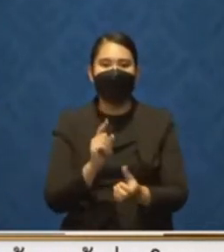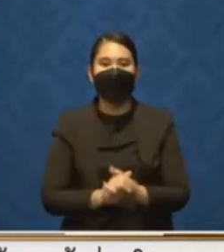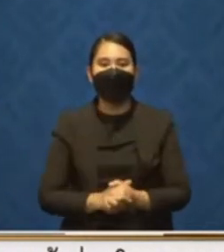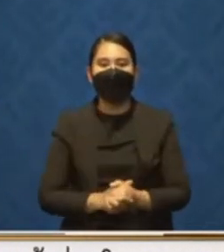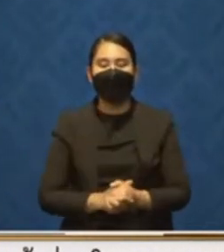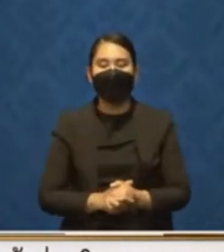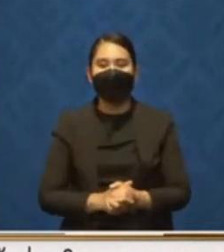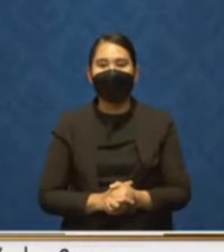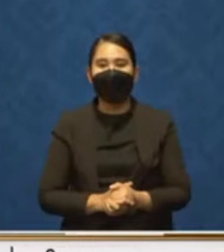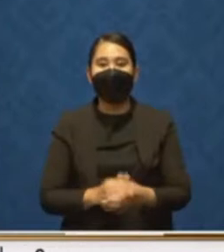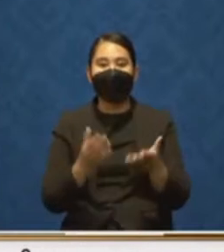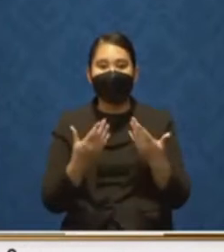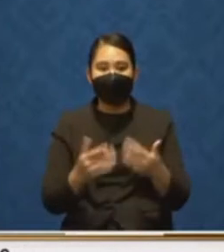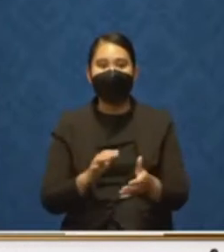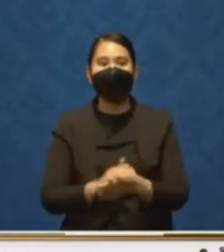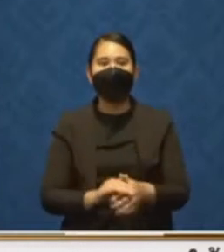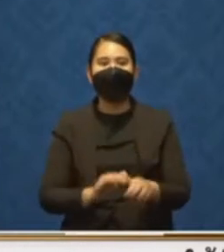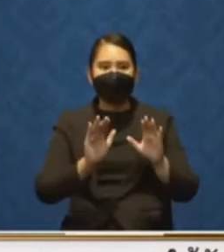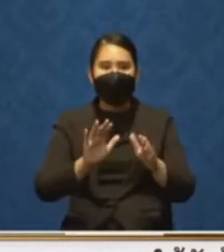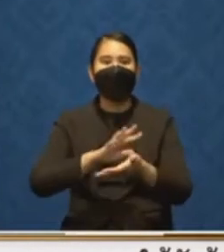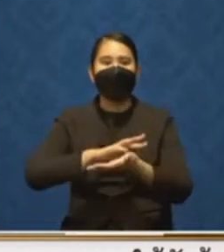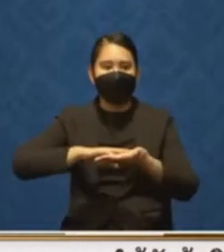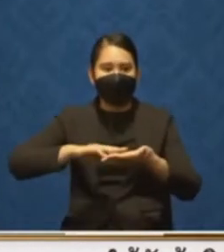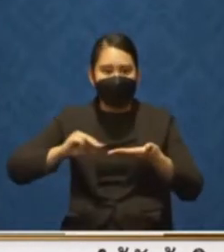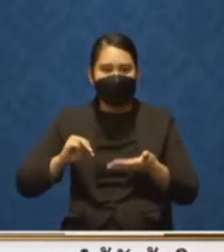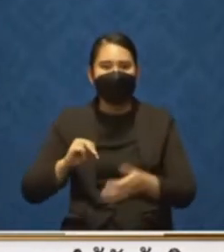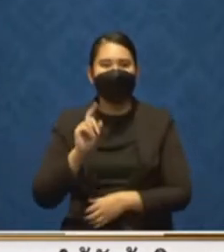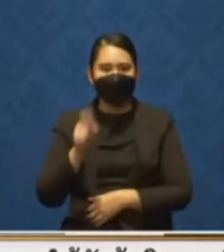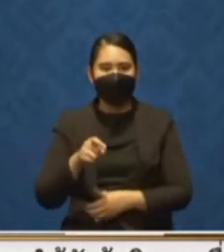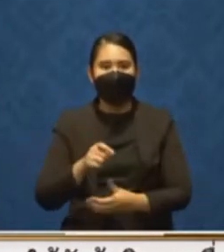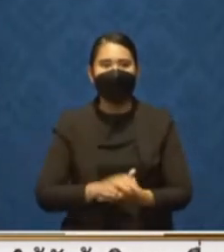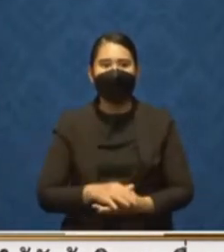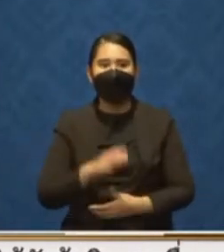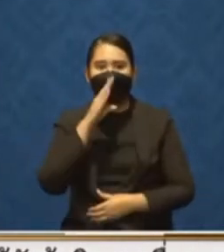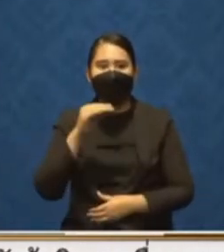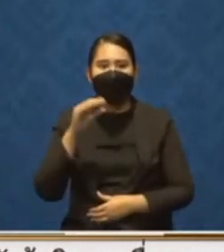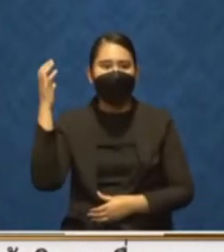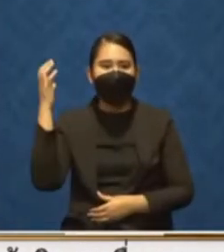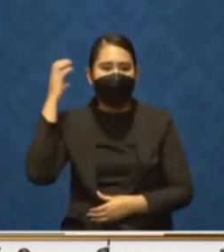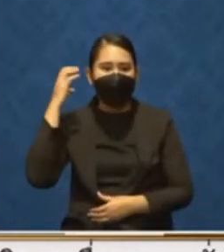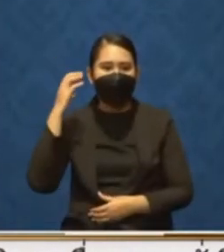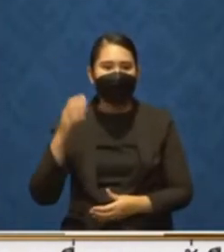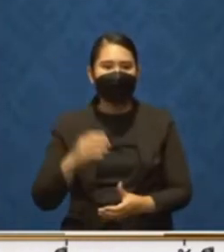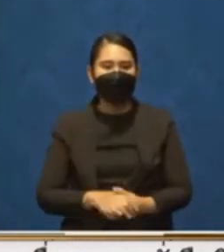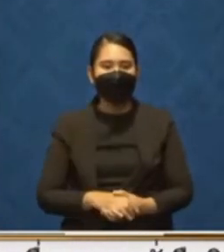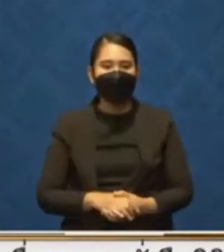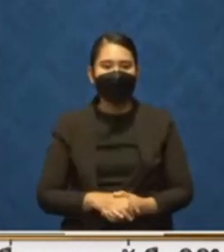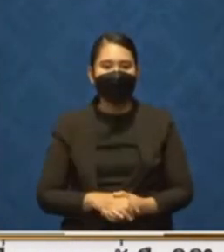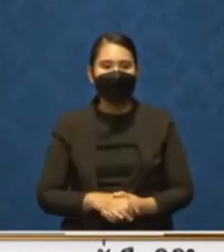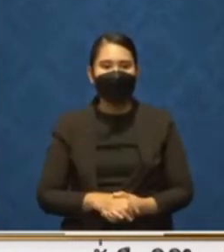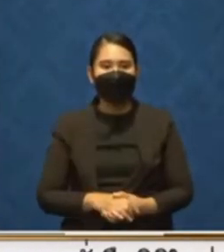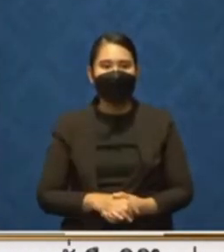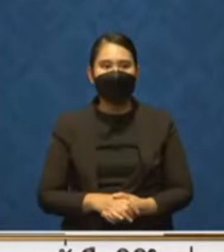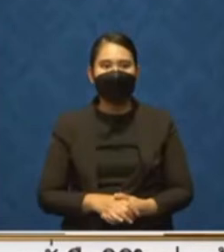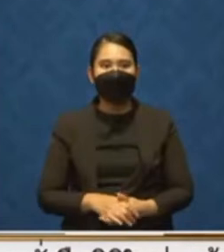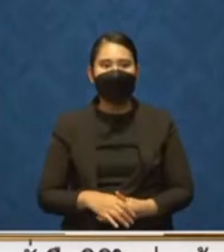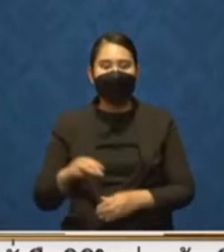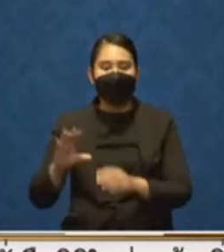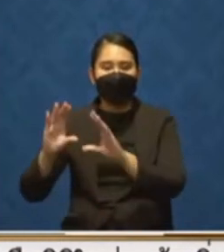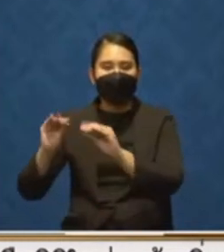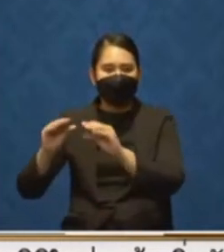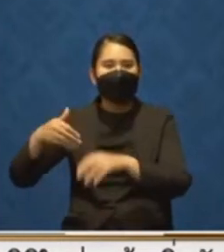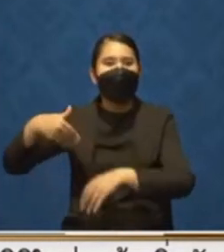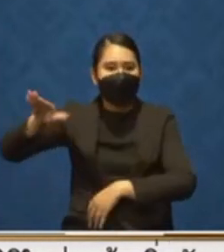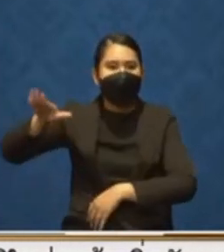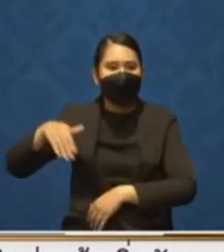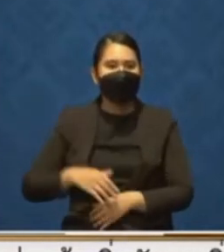เกาะกุลารักษามาย่าหน่อยนะครับเสียงดังนะครับถ้าจะคุยกันก็พ่วงข้างนอก